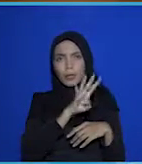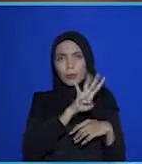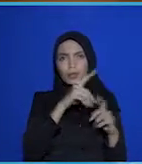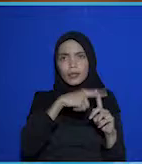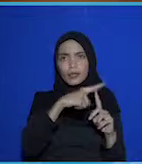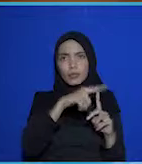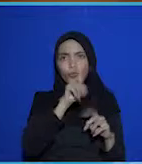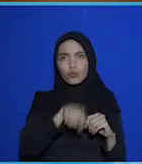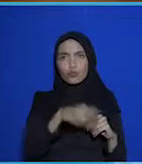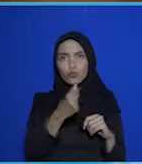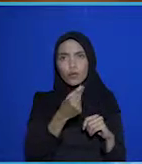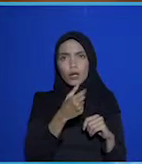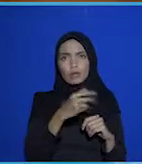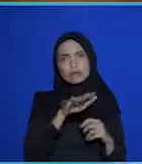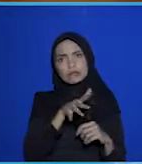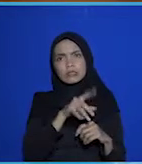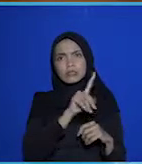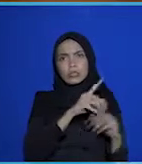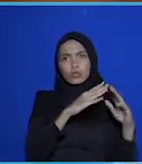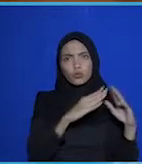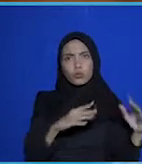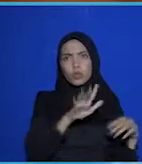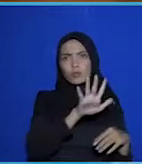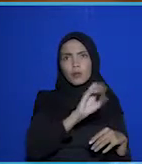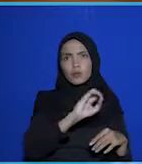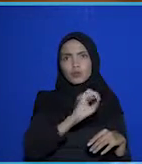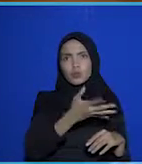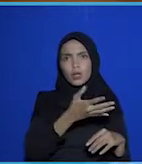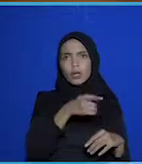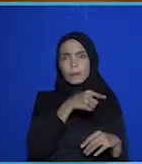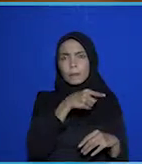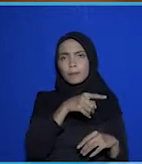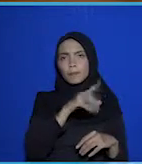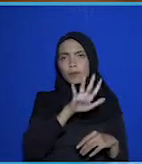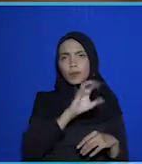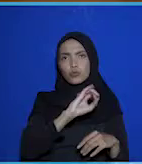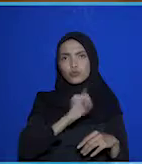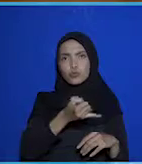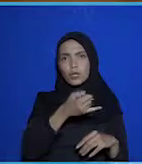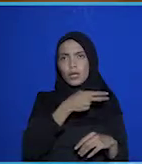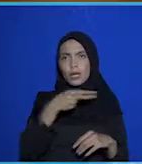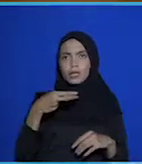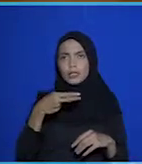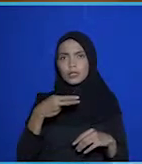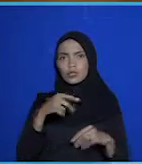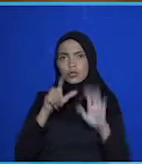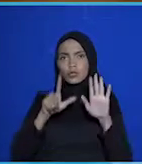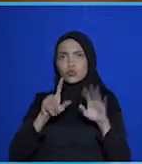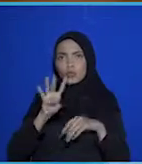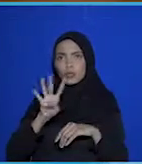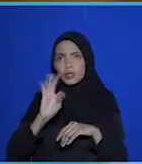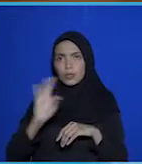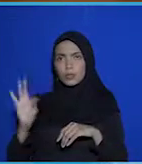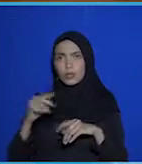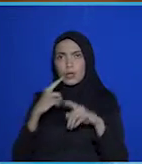butuh lebih kurang 4 triliun kalau 50 juta. Iya. Ya, jadi sekian